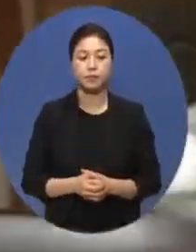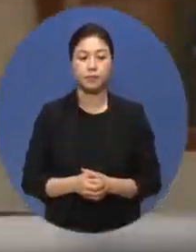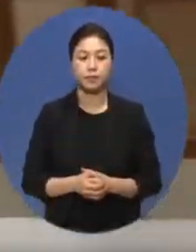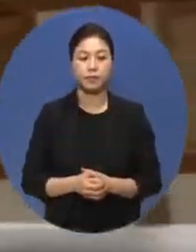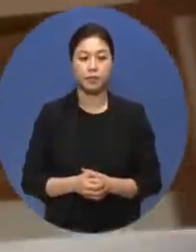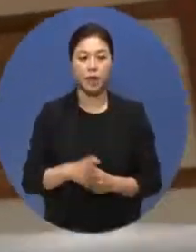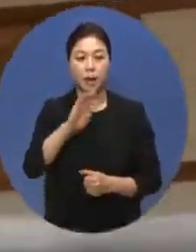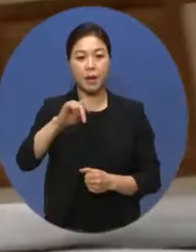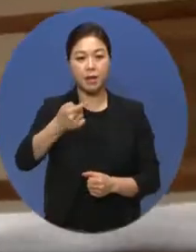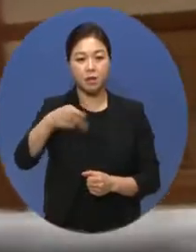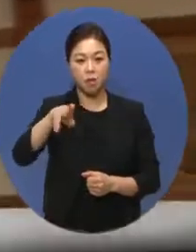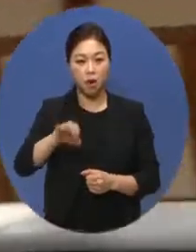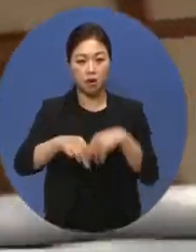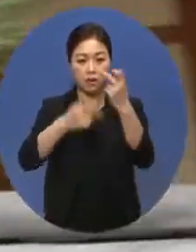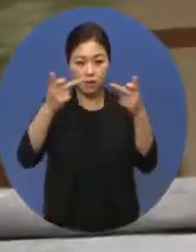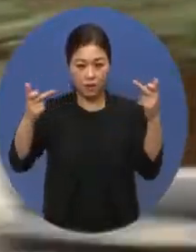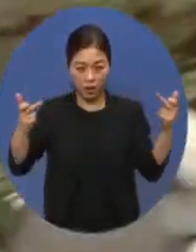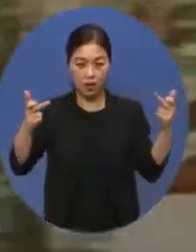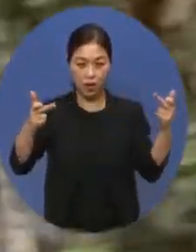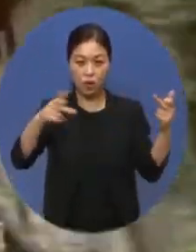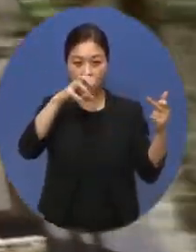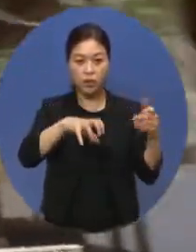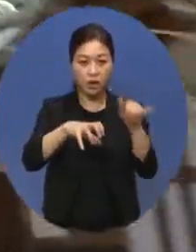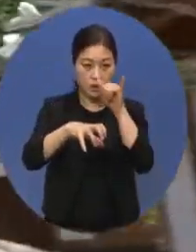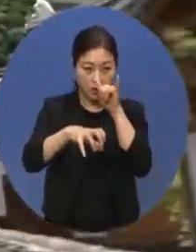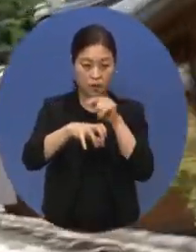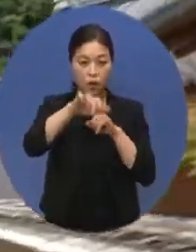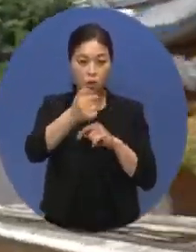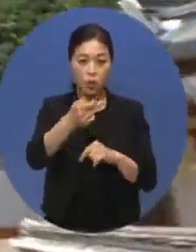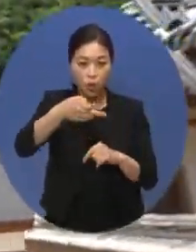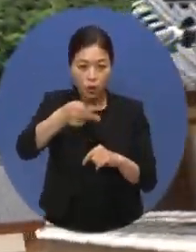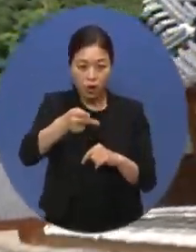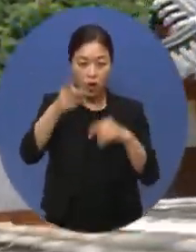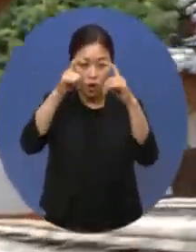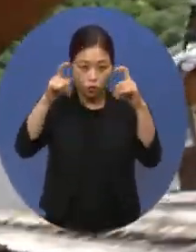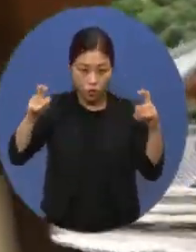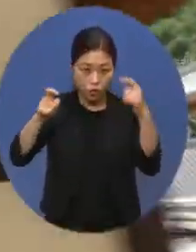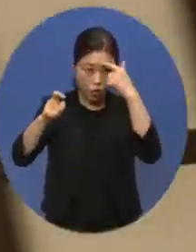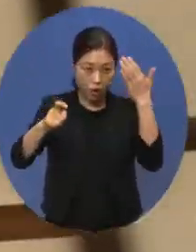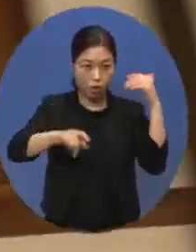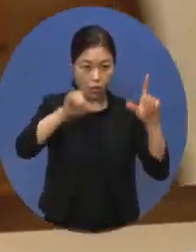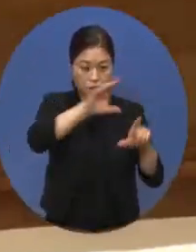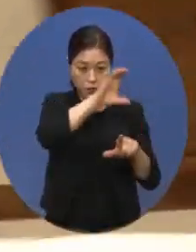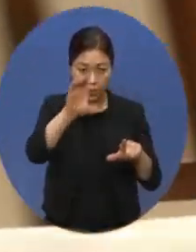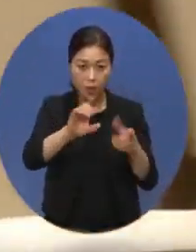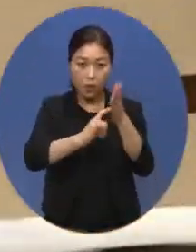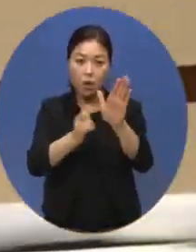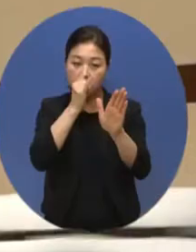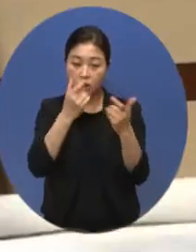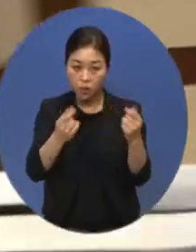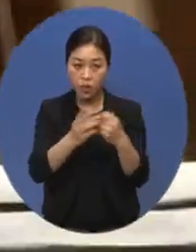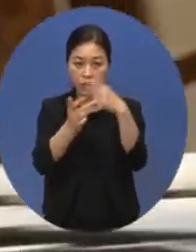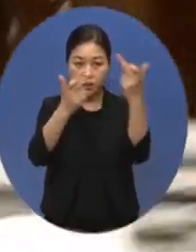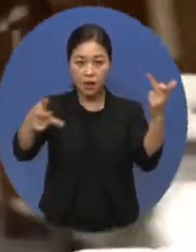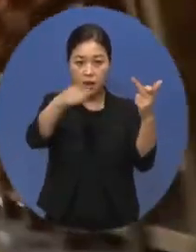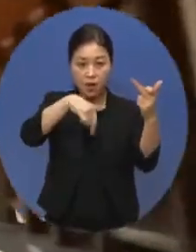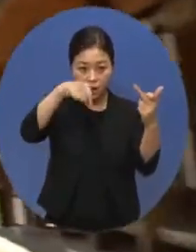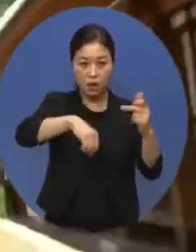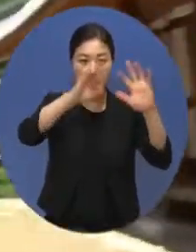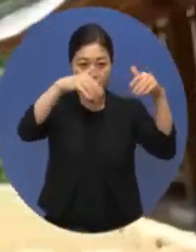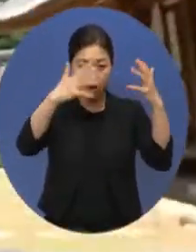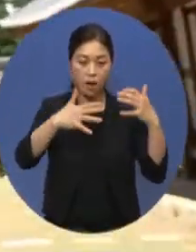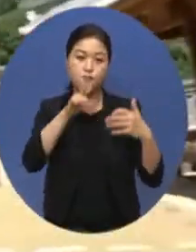발왕산 중턱의 고려궁은 고려시대 궁이 재현돼 웅장함을 드러내고 있으며 깊은 산 속에서 바람과